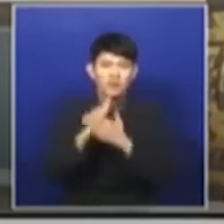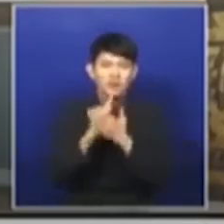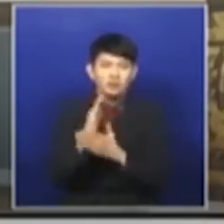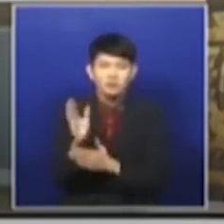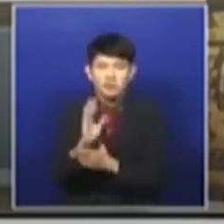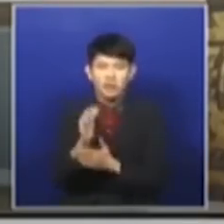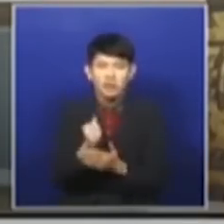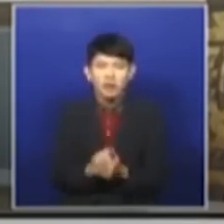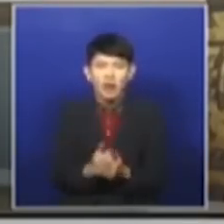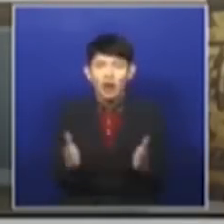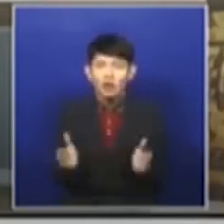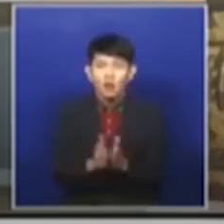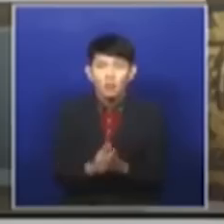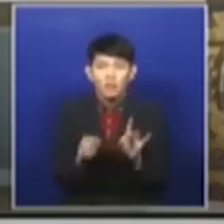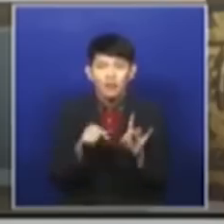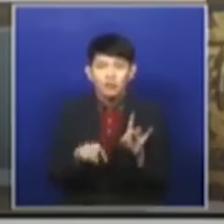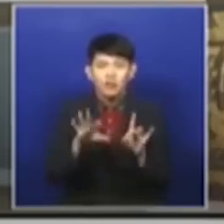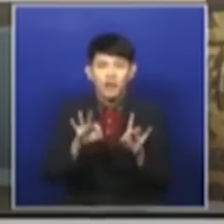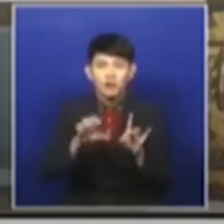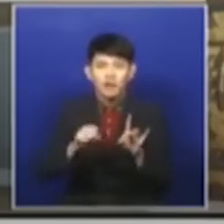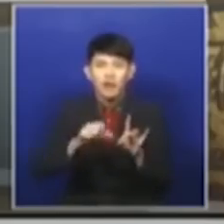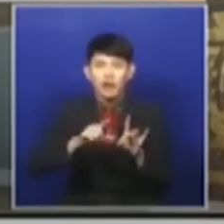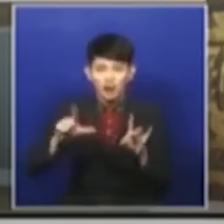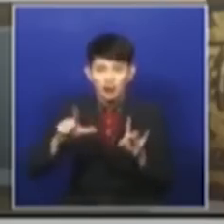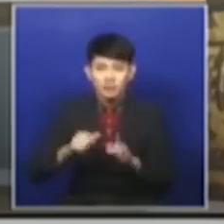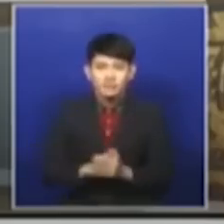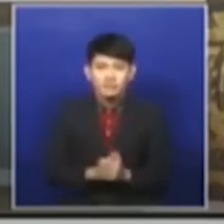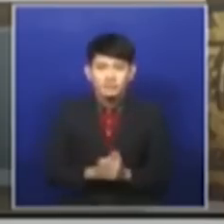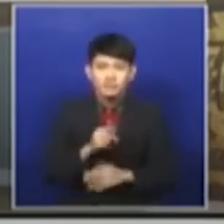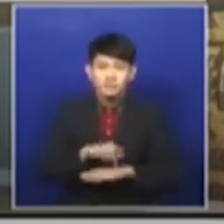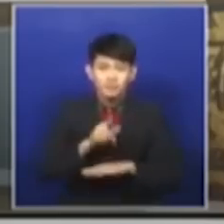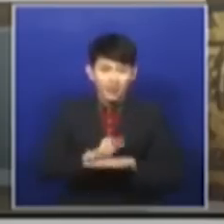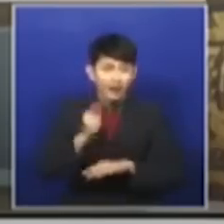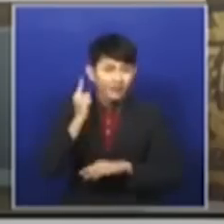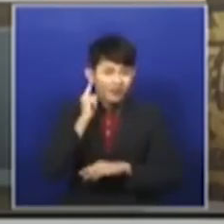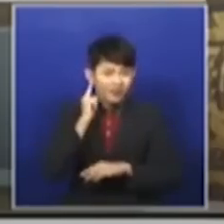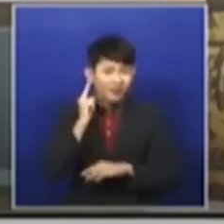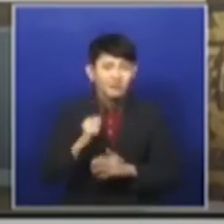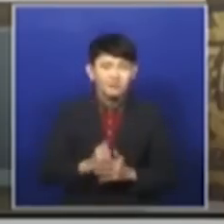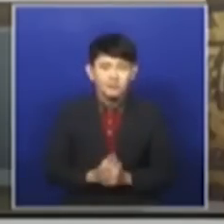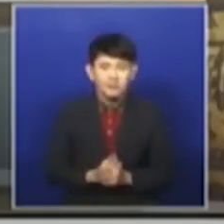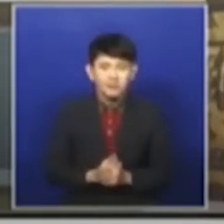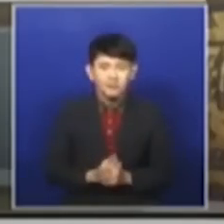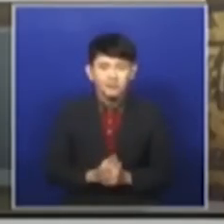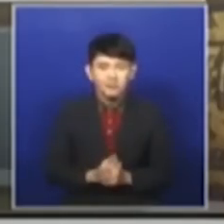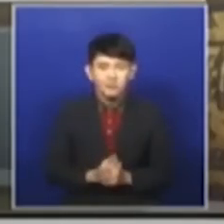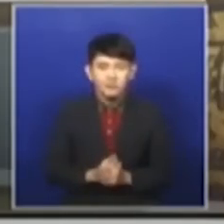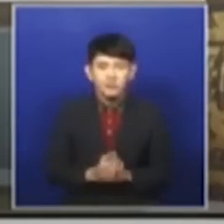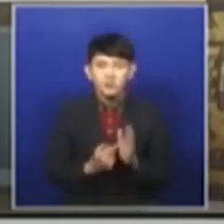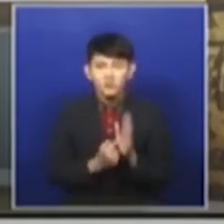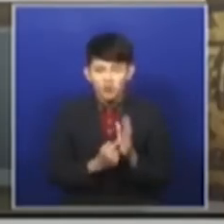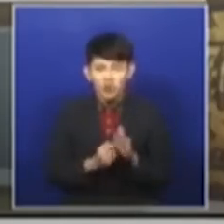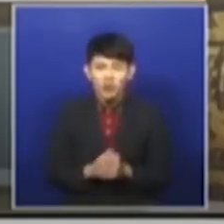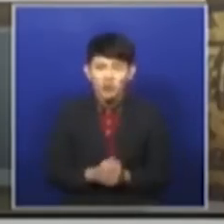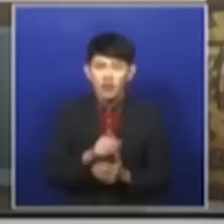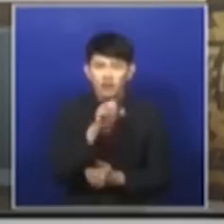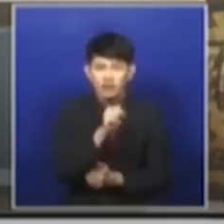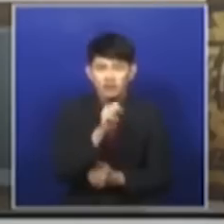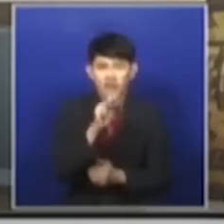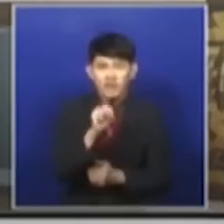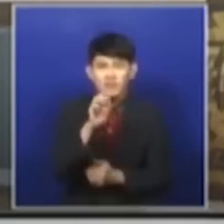วมกัน 8.9 แสนล้านบาทท่านประธานฟังอีกครั้งนะครับขนาดสินเชื่อ